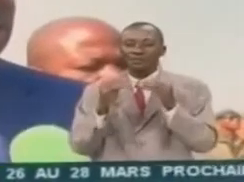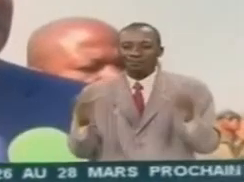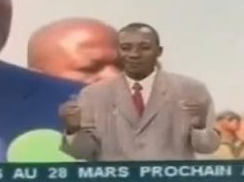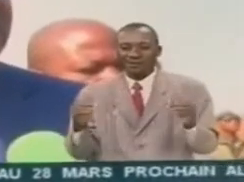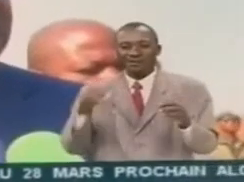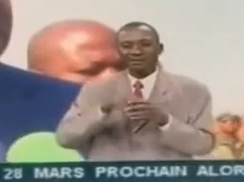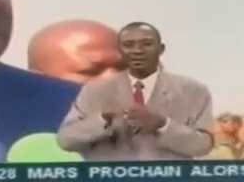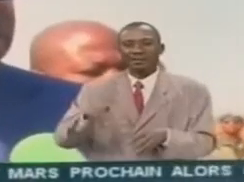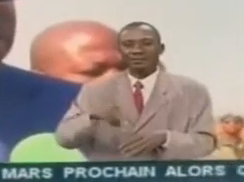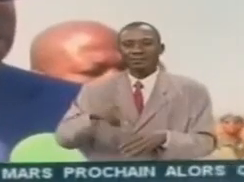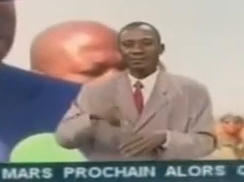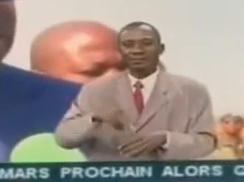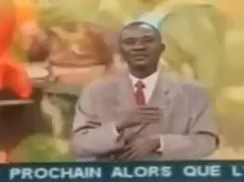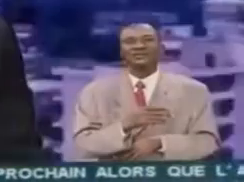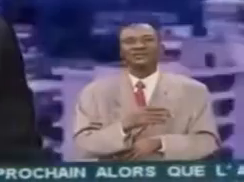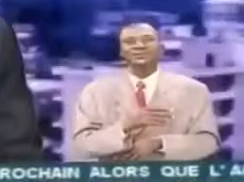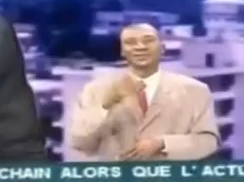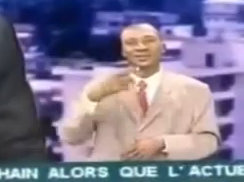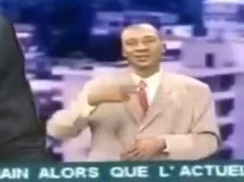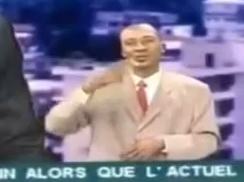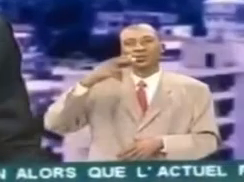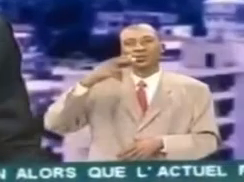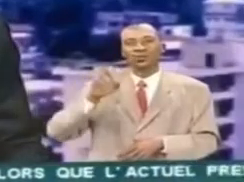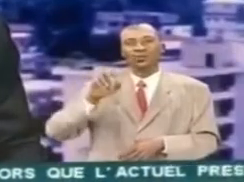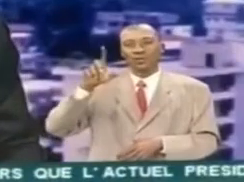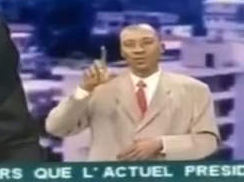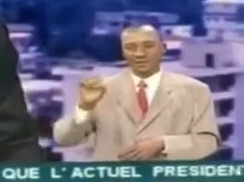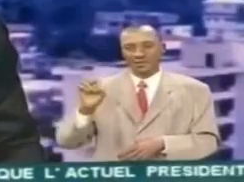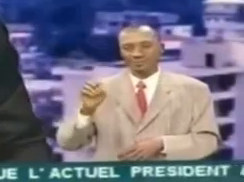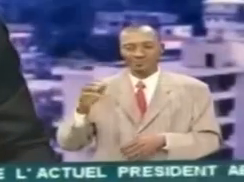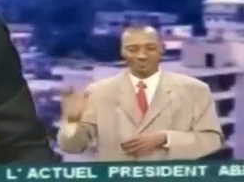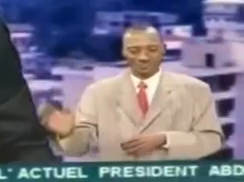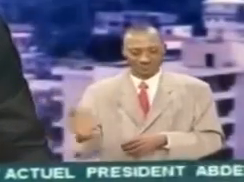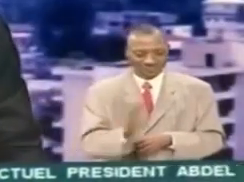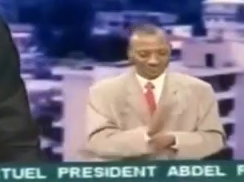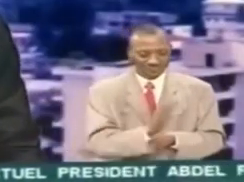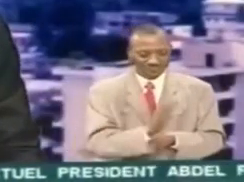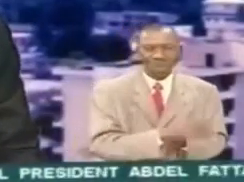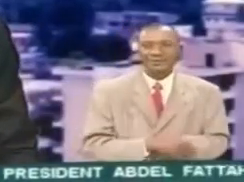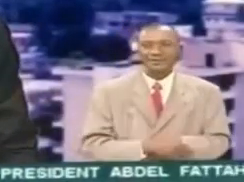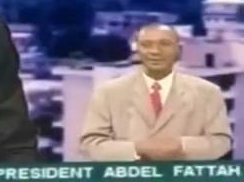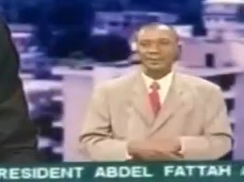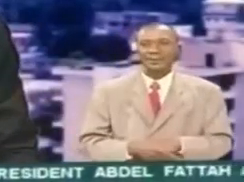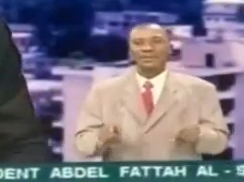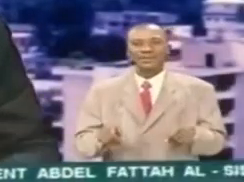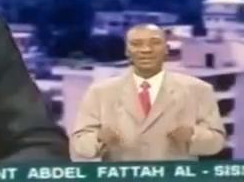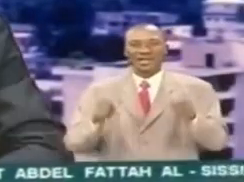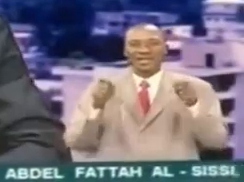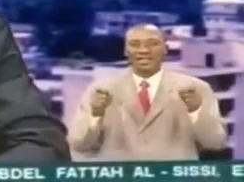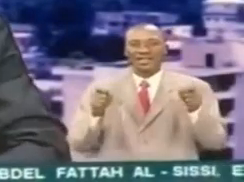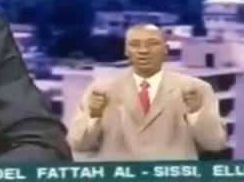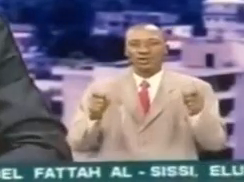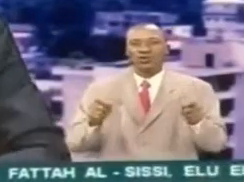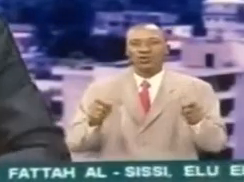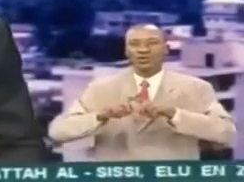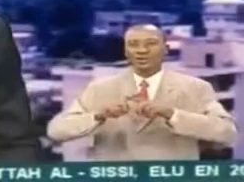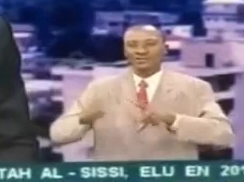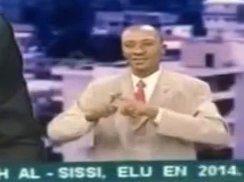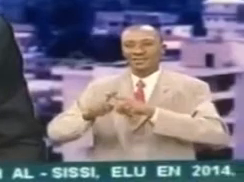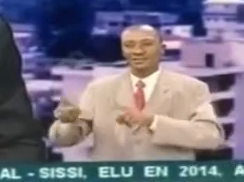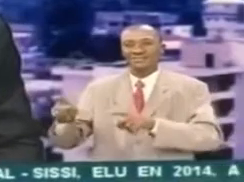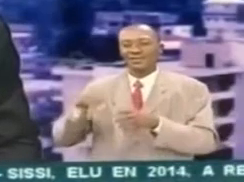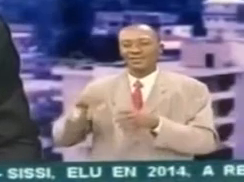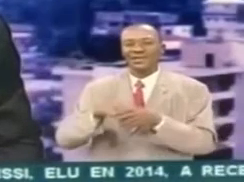nation et protéger les citoyens. Place à présent à la revue de presse avec Zermala qui me rejoint sur